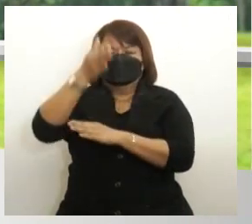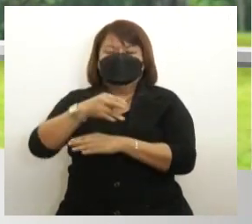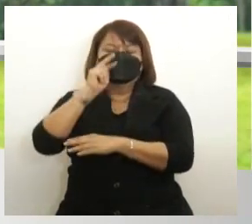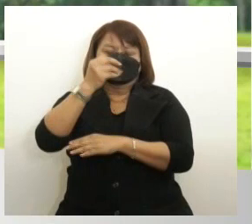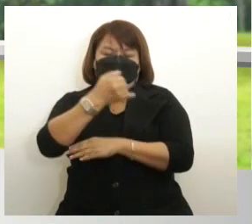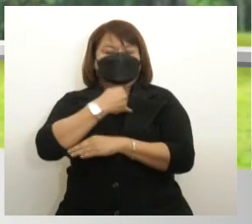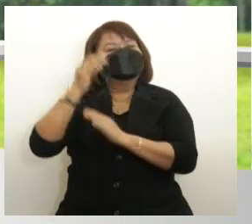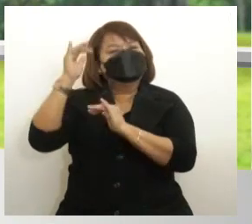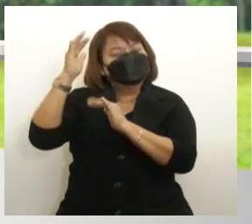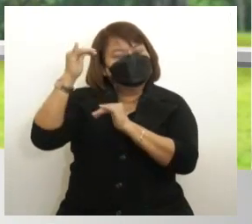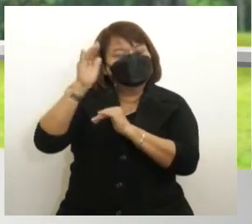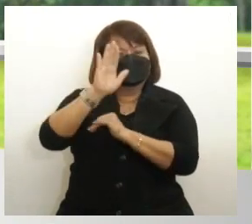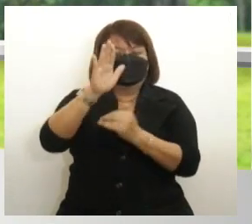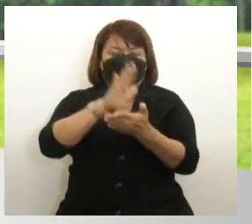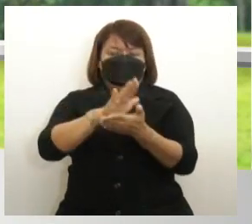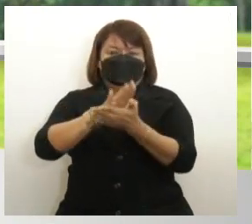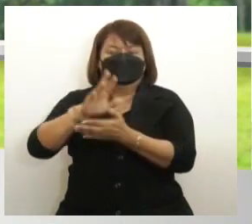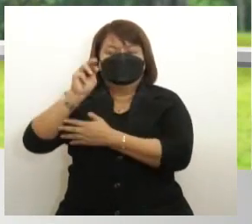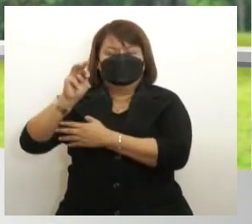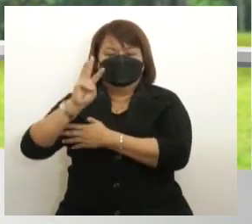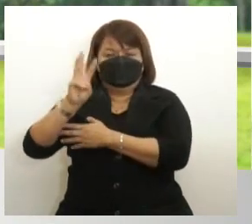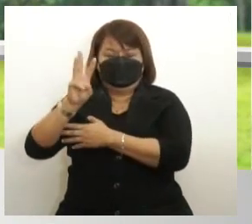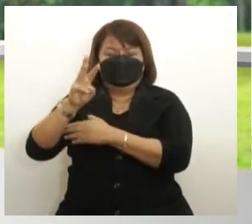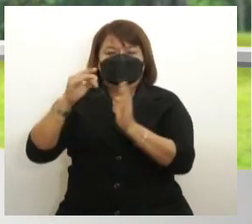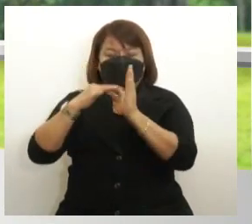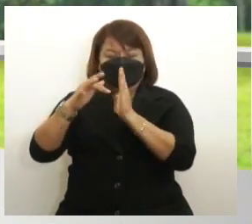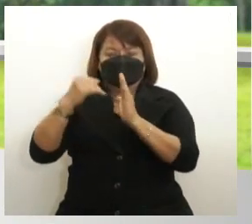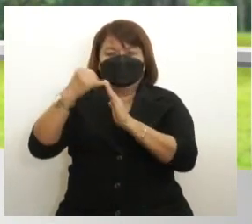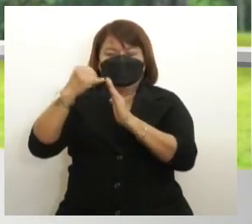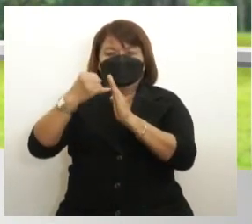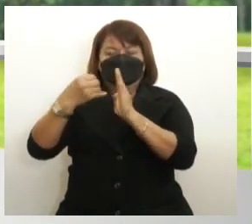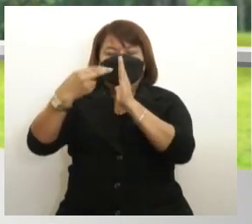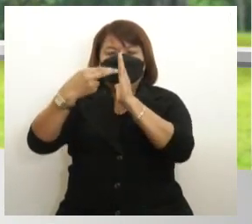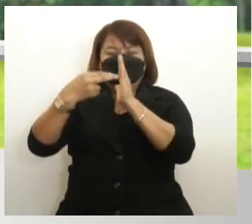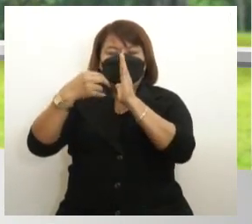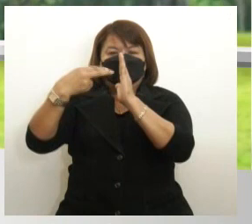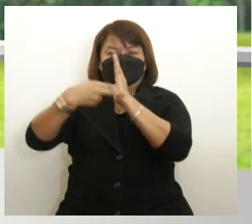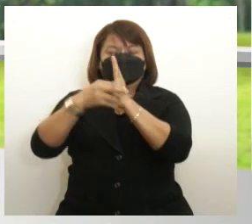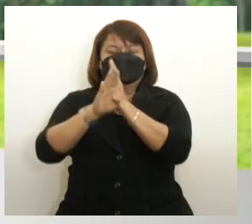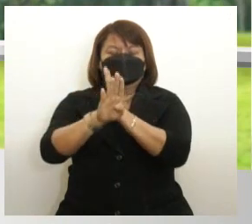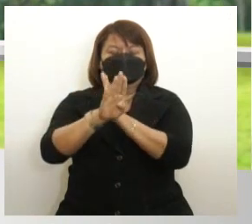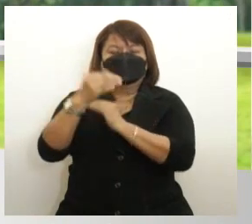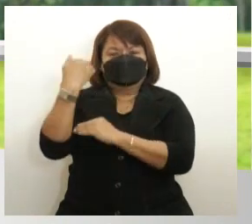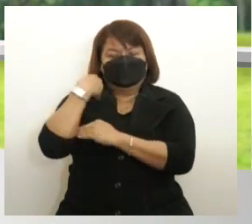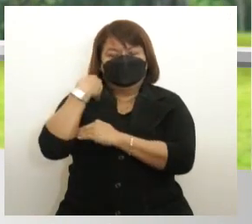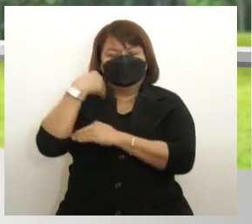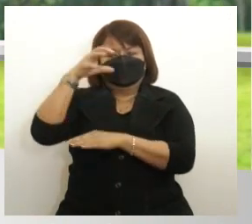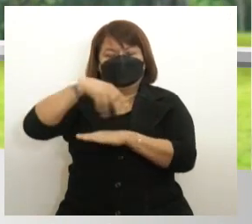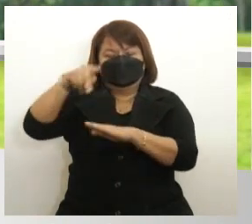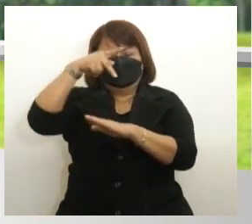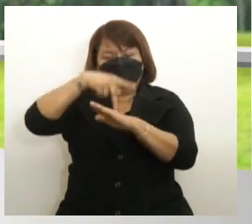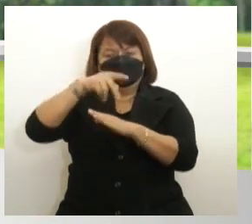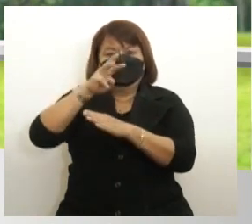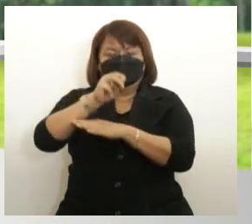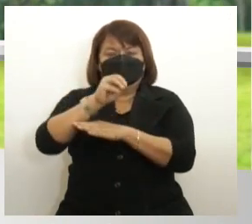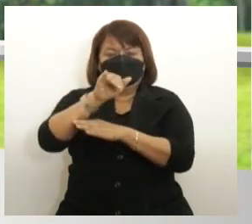ความหวังของโรงเรียนนาวังศึกษาวิทย์จังหวัดหนองบัวลำภูสังกัดสำนักงานเขตพื้นที่การศึกษามัธยมศึกษาเลยหน